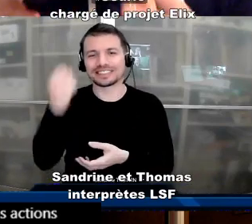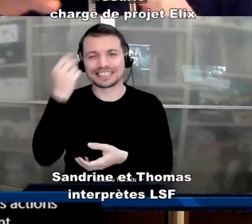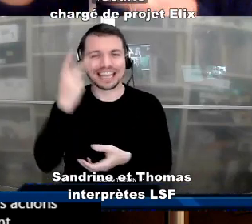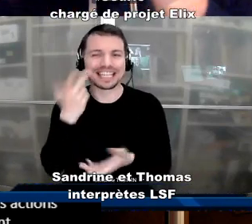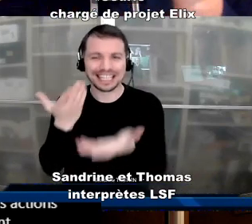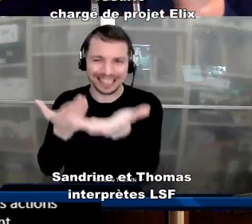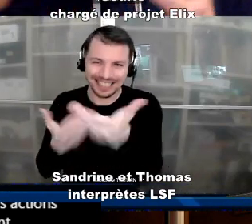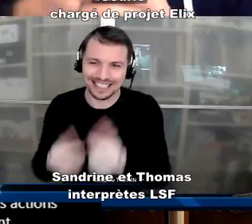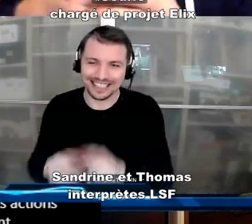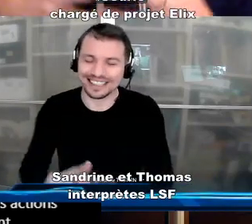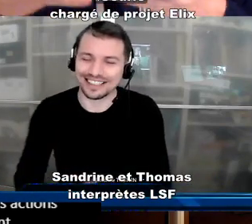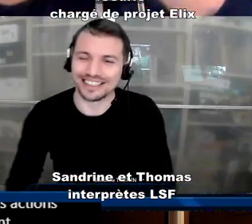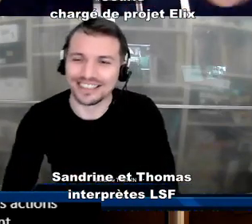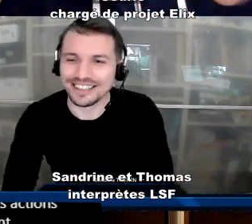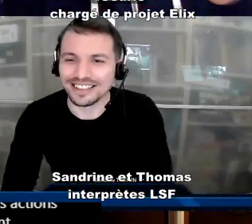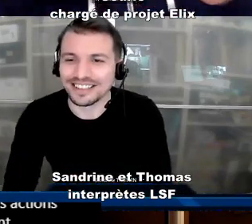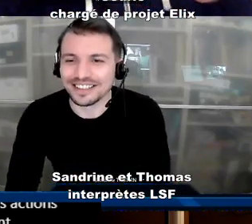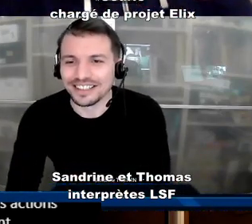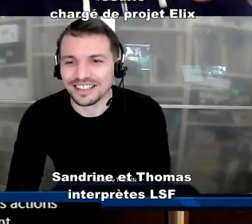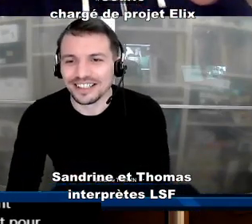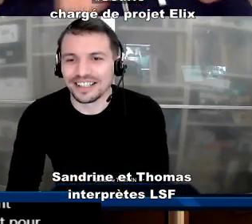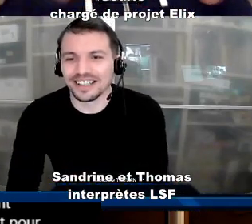Cédric.